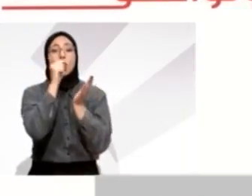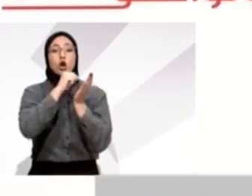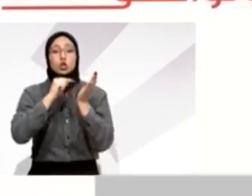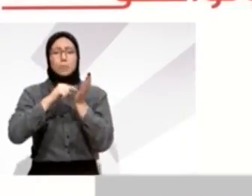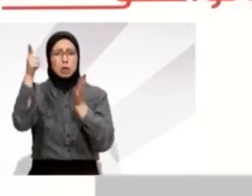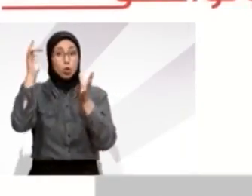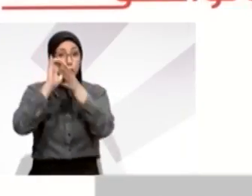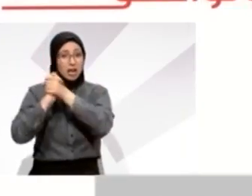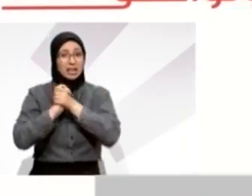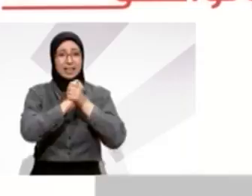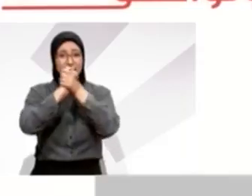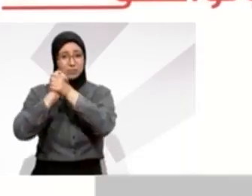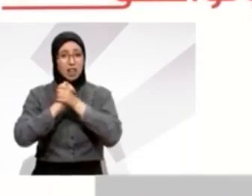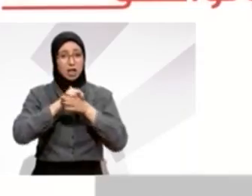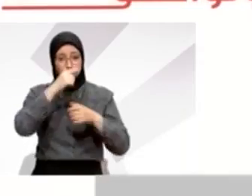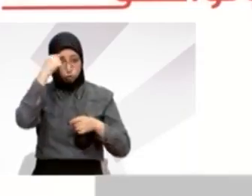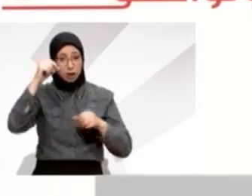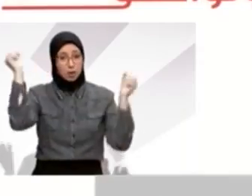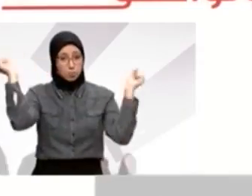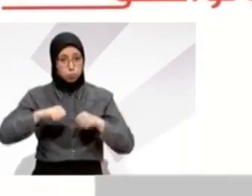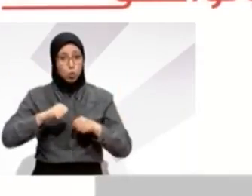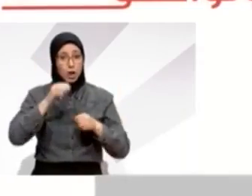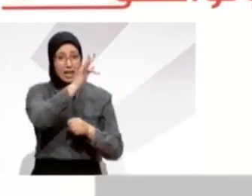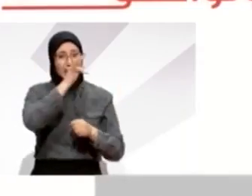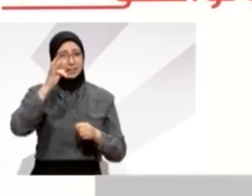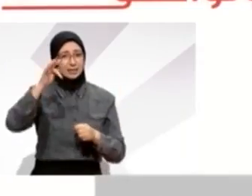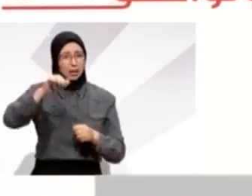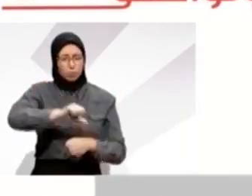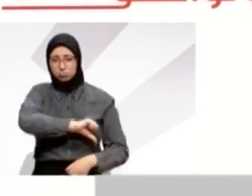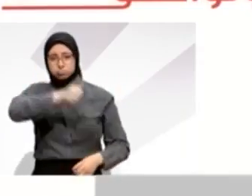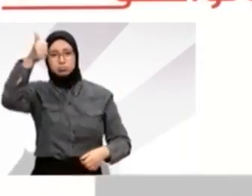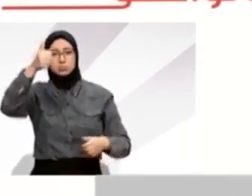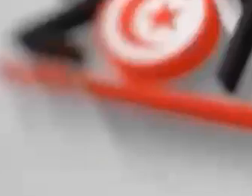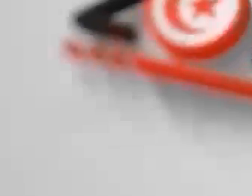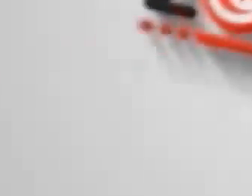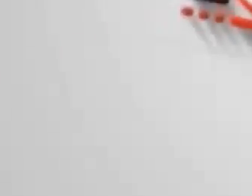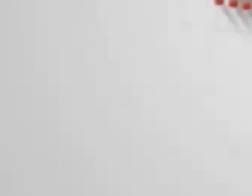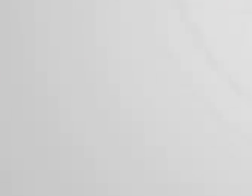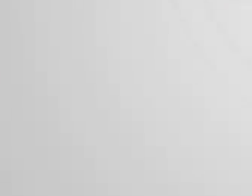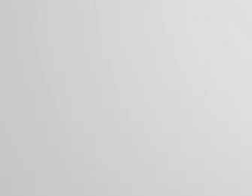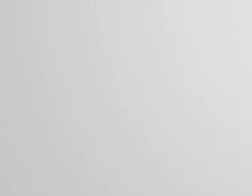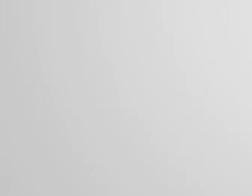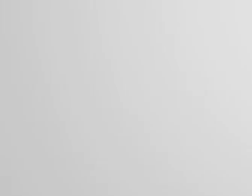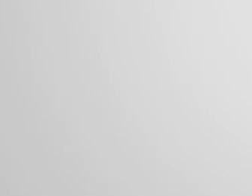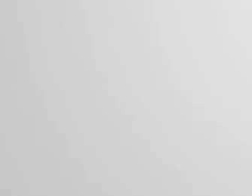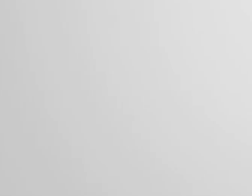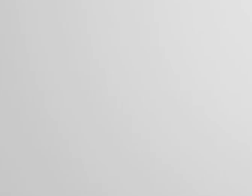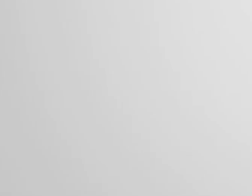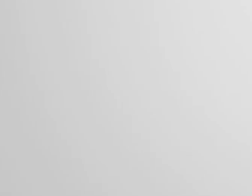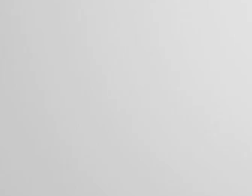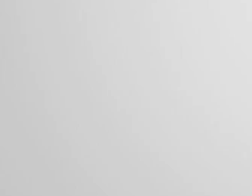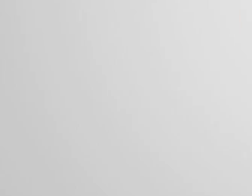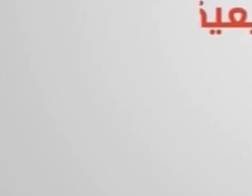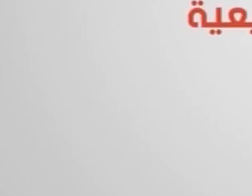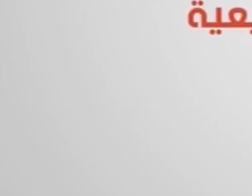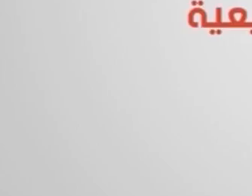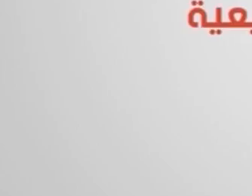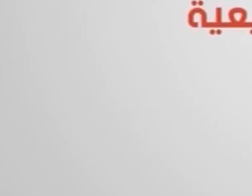اليد في اليد وقدرتنا من تطاوين الولايه الحلم اه